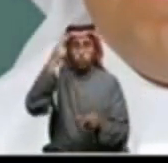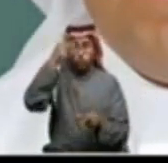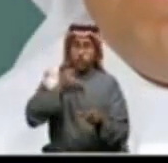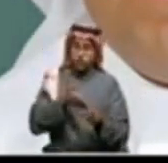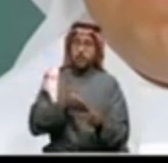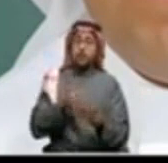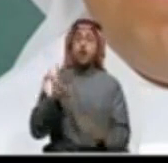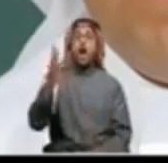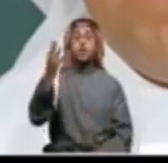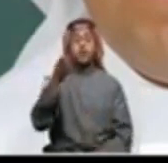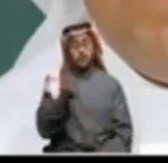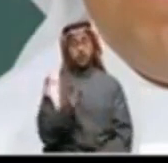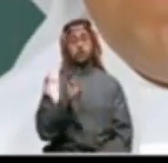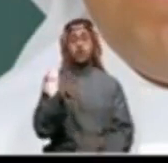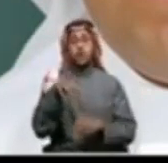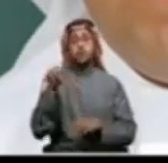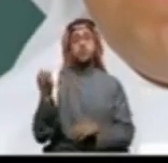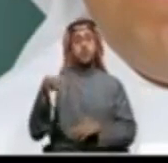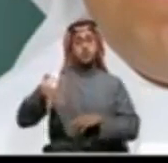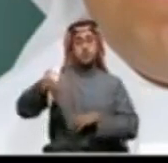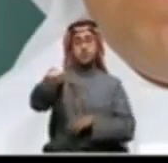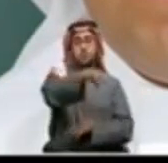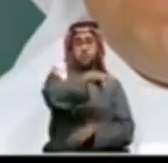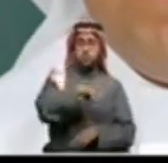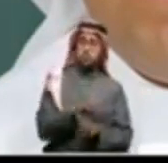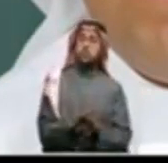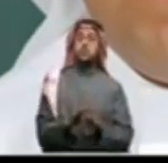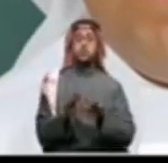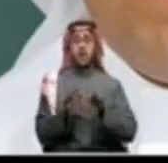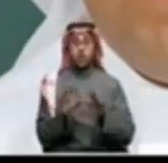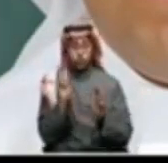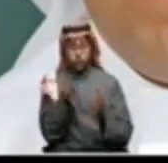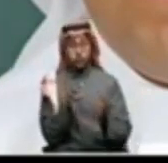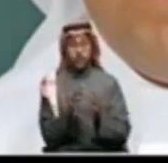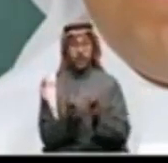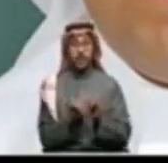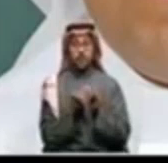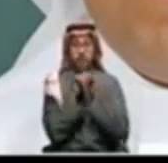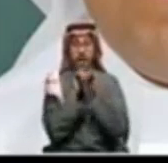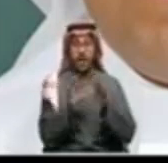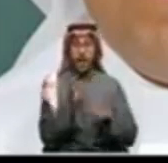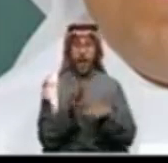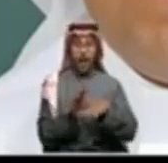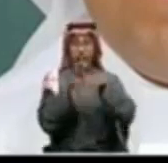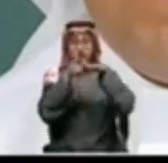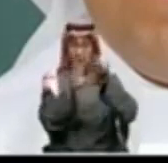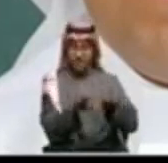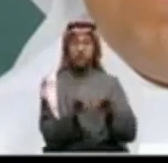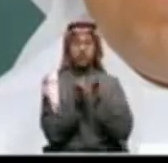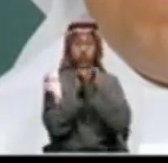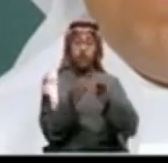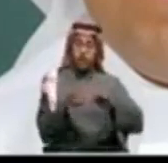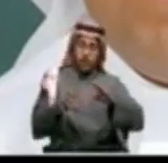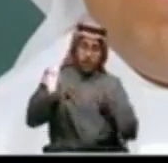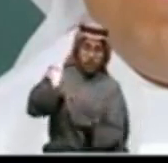مواقع المجمعات الترفيهية لتكون ضمن مناطق الكثافة السكانية لتلبي الاحتياجات الترفيهية